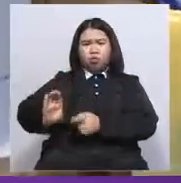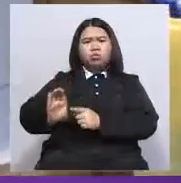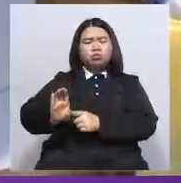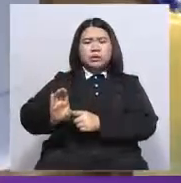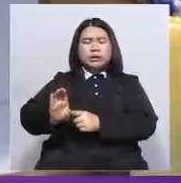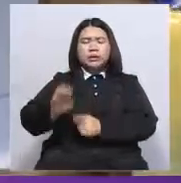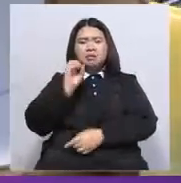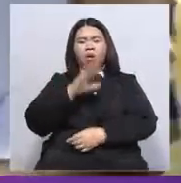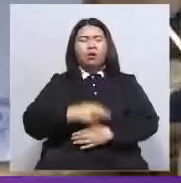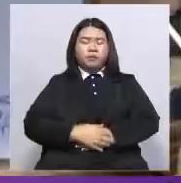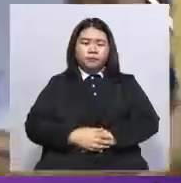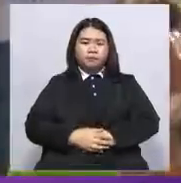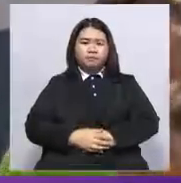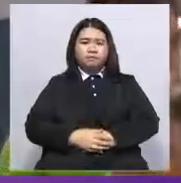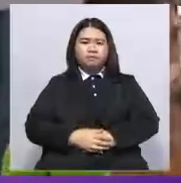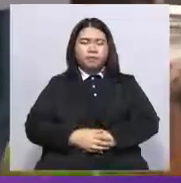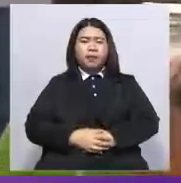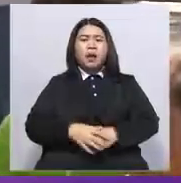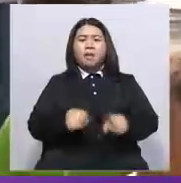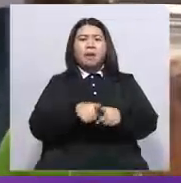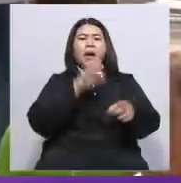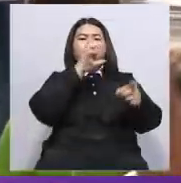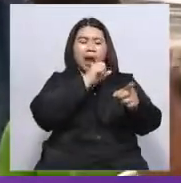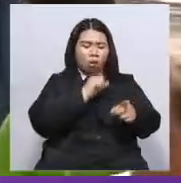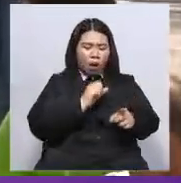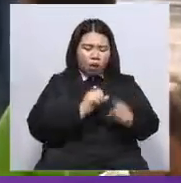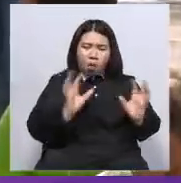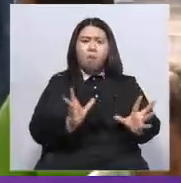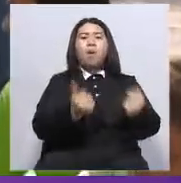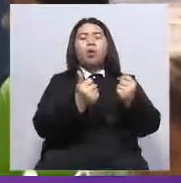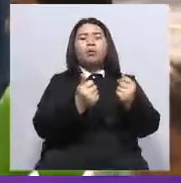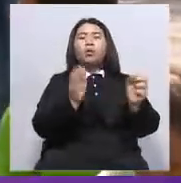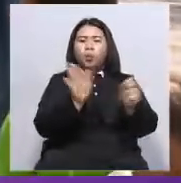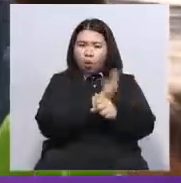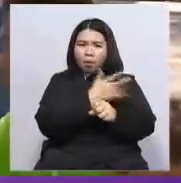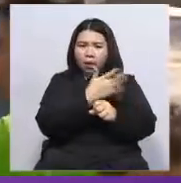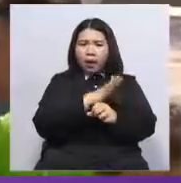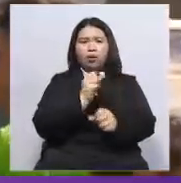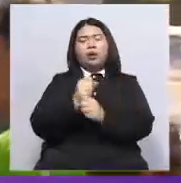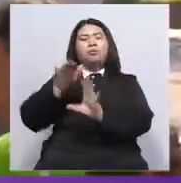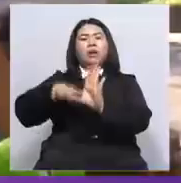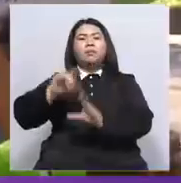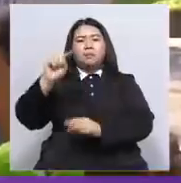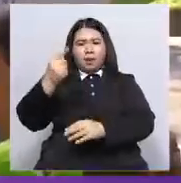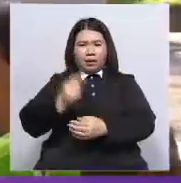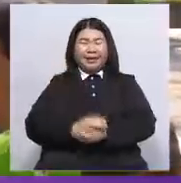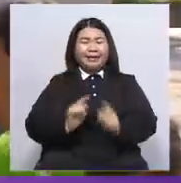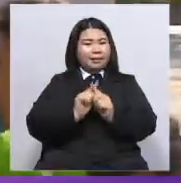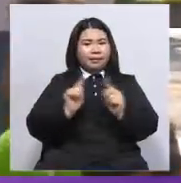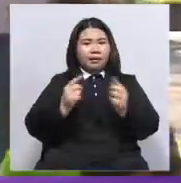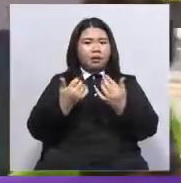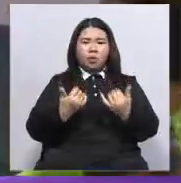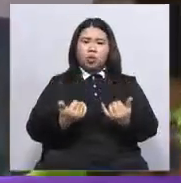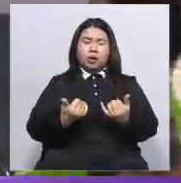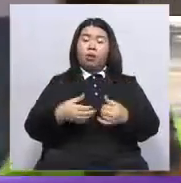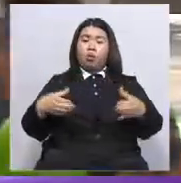าจะต้องการอย่าบัญชีเก่าๆเนี่ยให้แล้วเสร็จก่อนถึงจะมีการเปิดมีให้มีการลงทะเบียนแต่ซึ่งทางด้าน